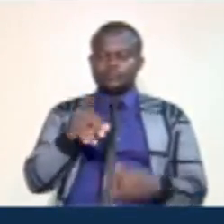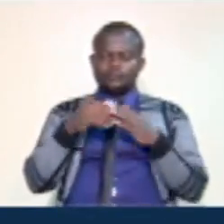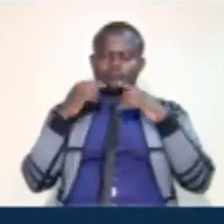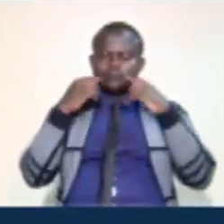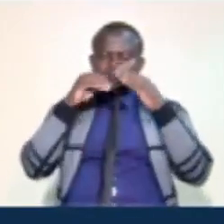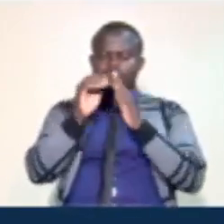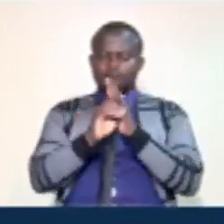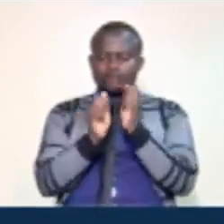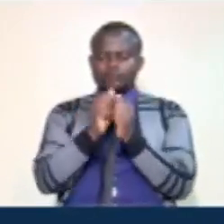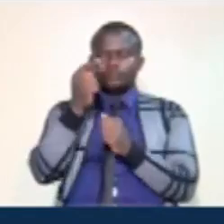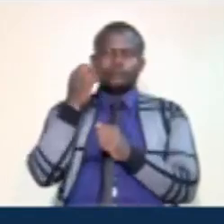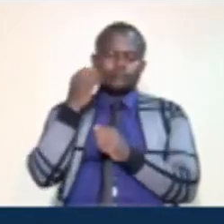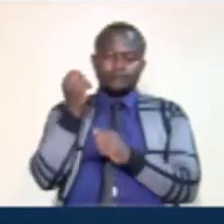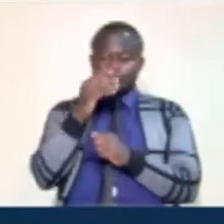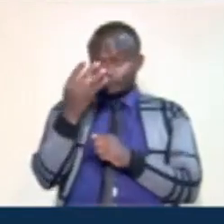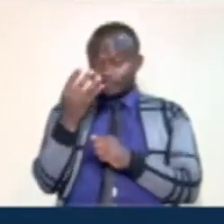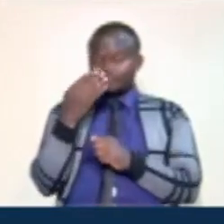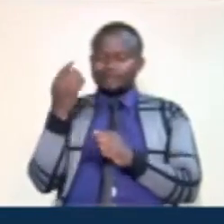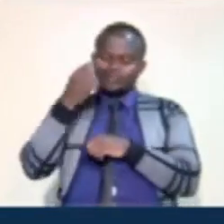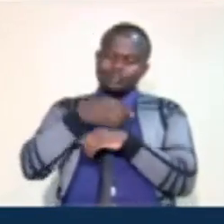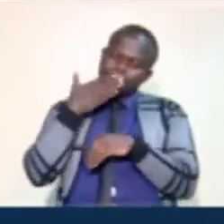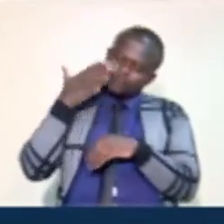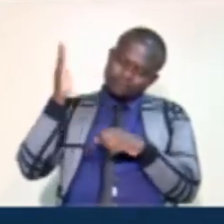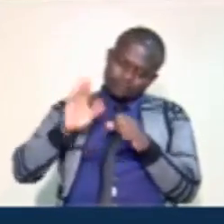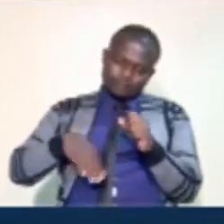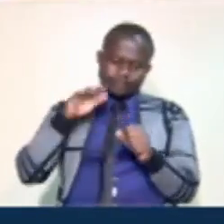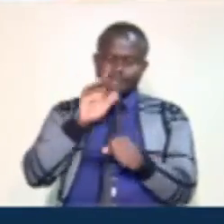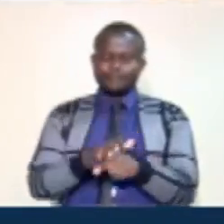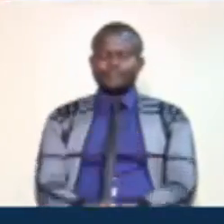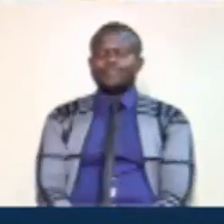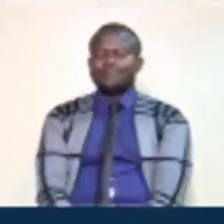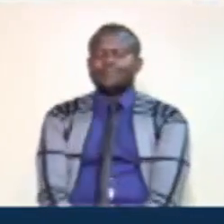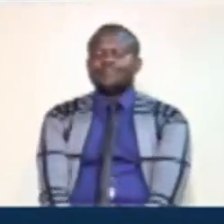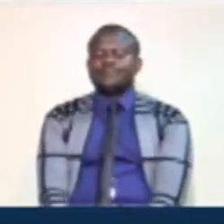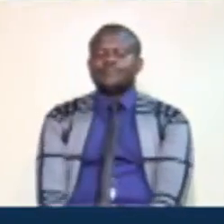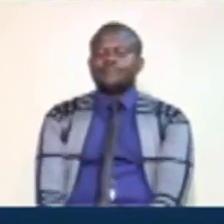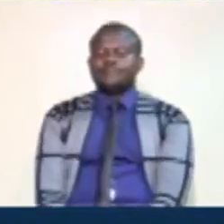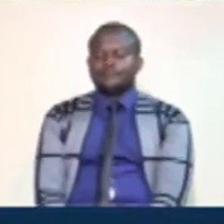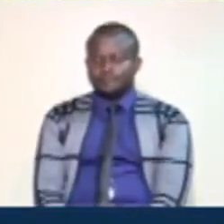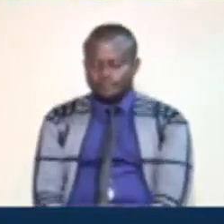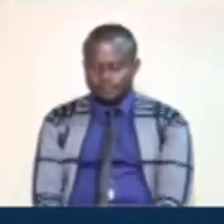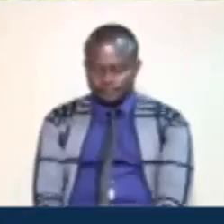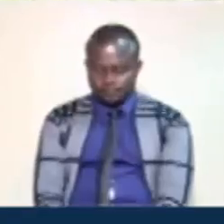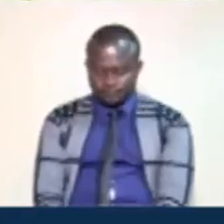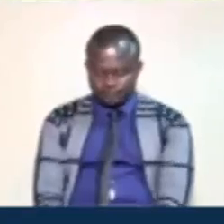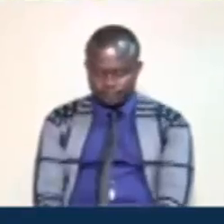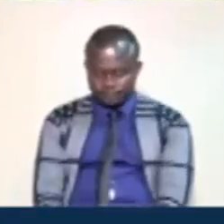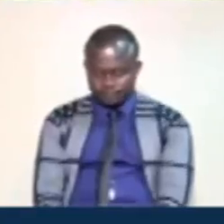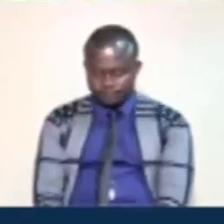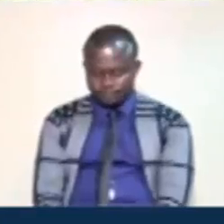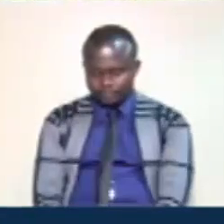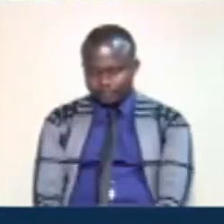11 Mata wari umunsi mubi cyane ku Batutsi bari bahungiye muri Petit Seminaire ya Ndera. Murenge wa Ndera ubundi ni